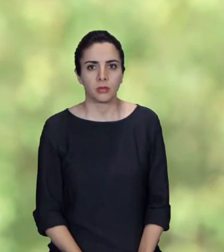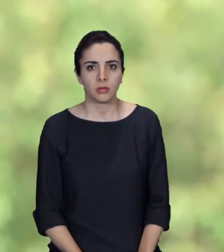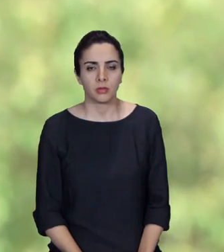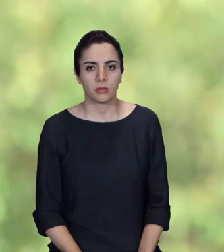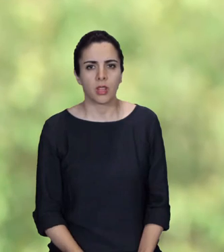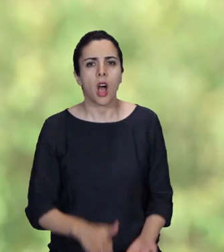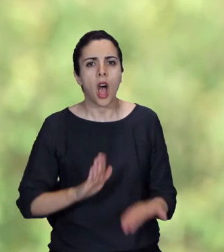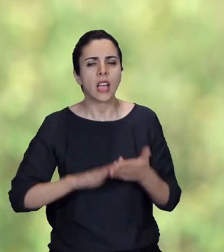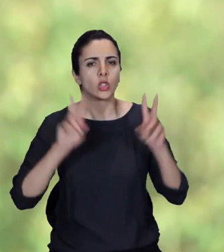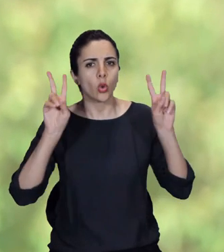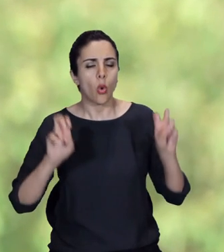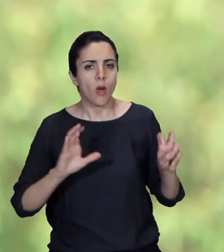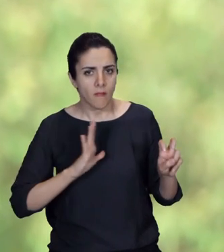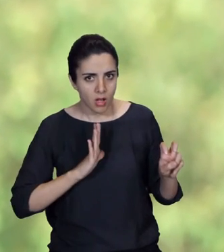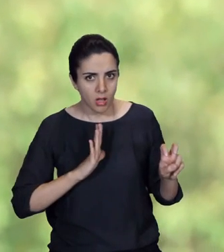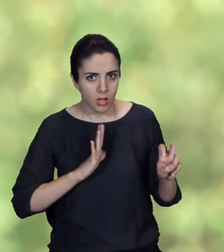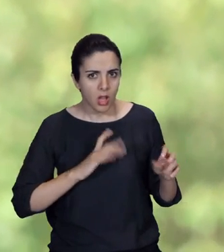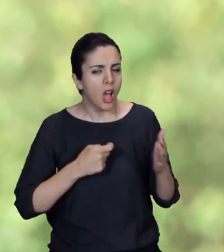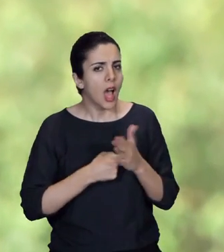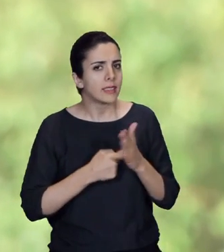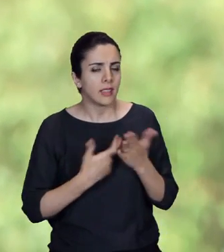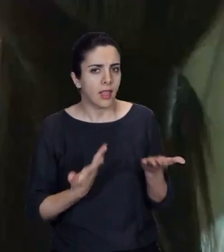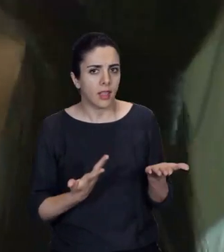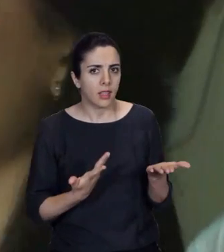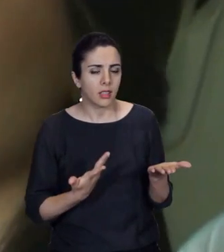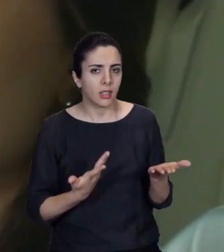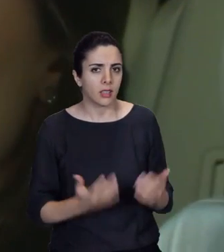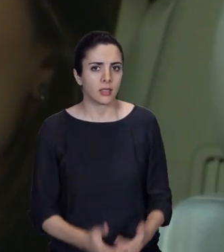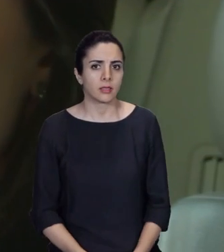Bir de şu arkadaş mevzusu var. Adı neydi?